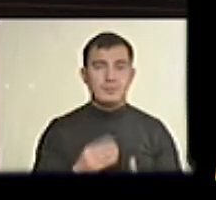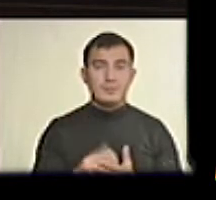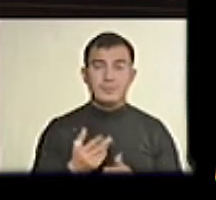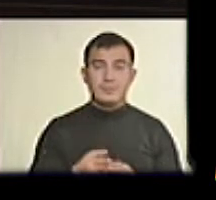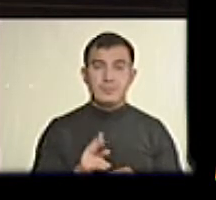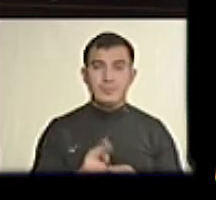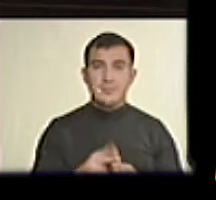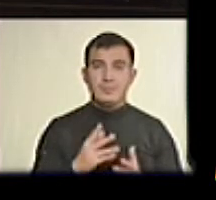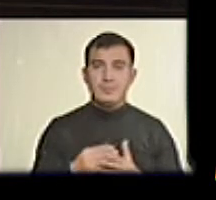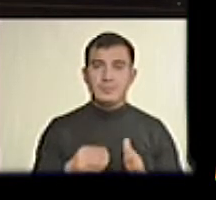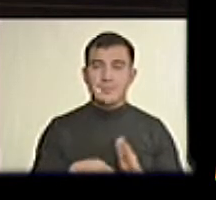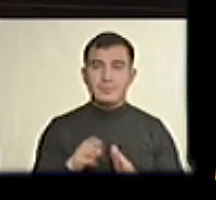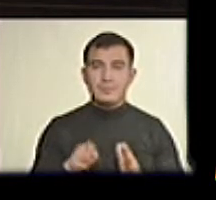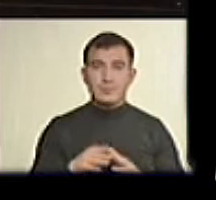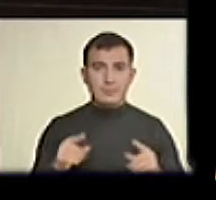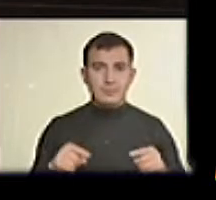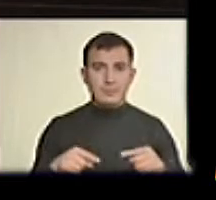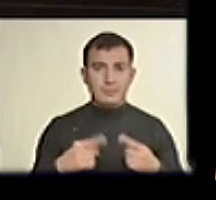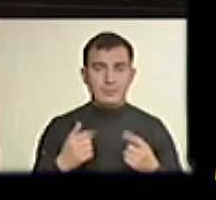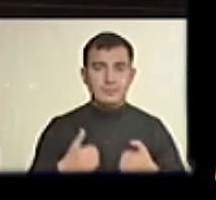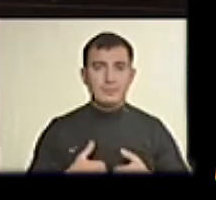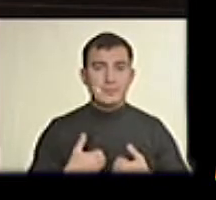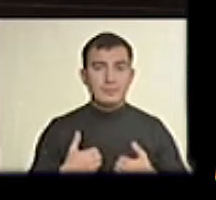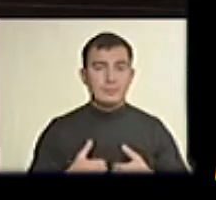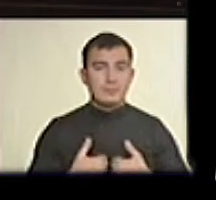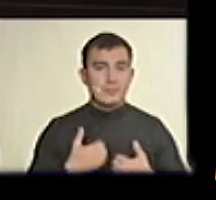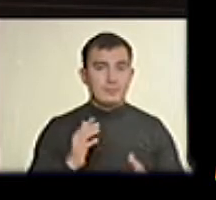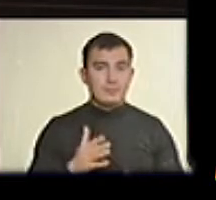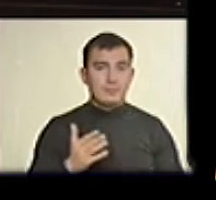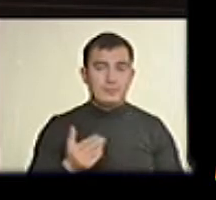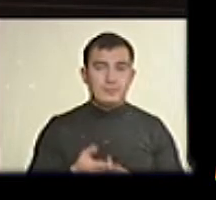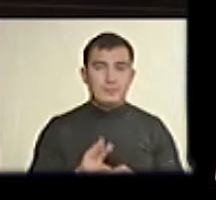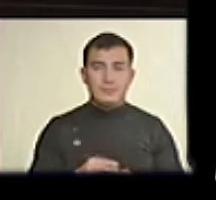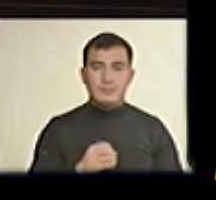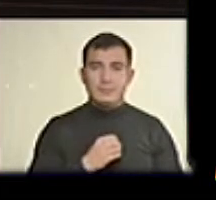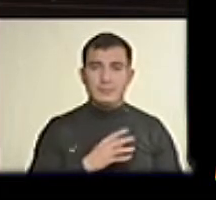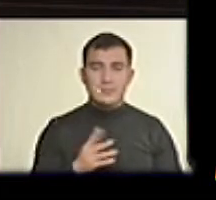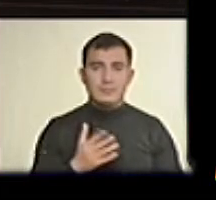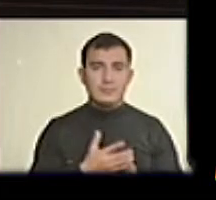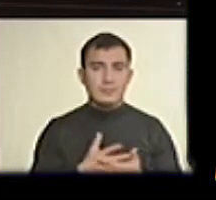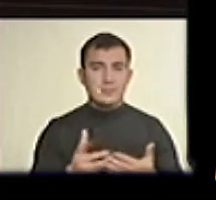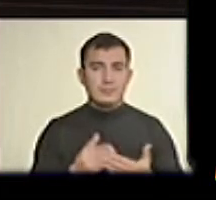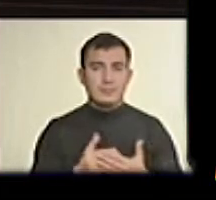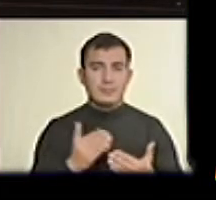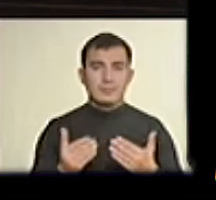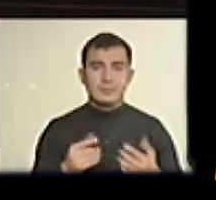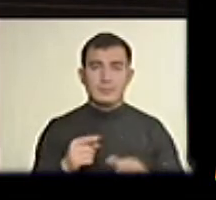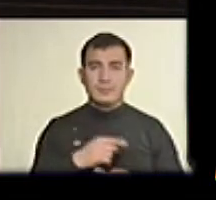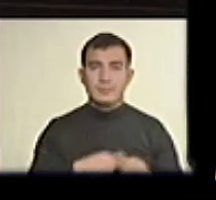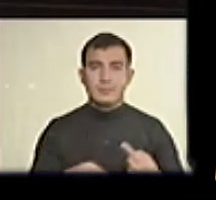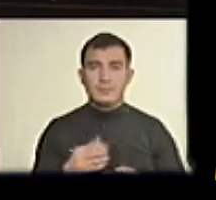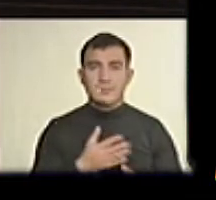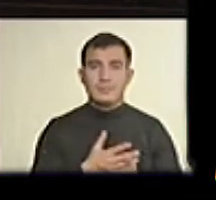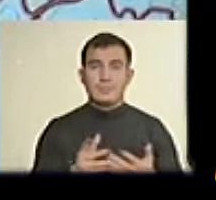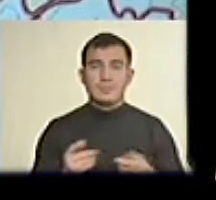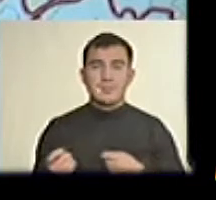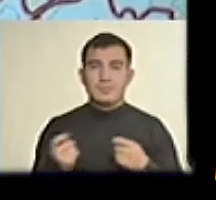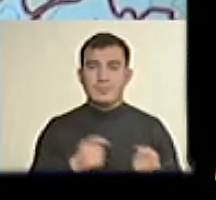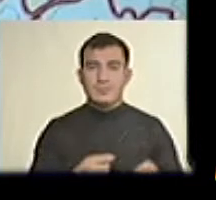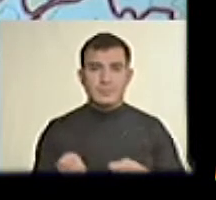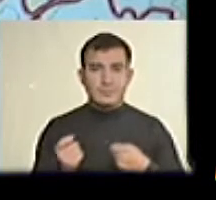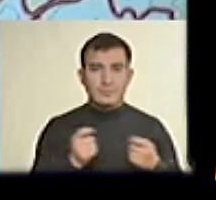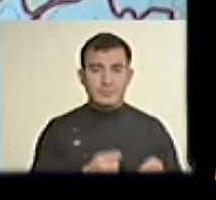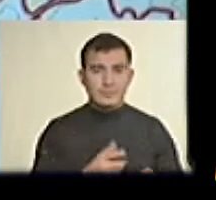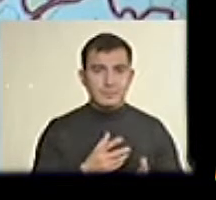aloqani yaxshilashga harakat qila boshlaydi. Ko'plab o'sha boyliklar yoki savdo mollarini olib kelish yordamida